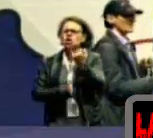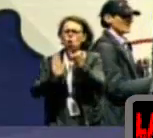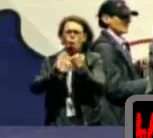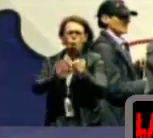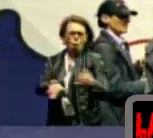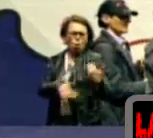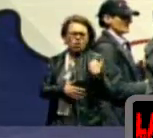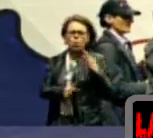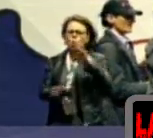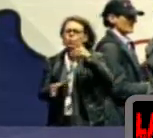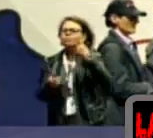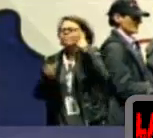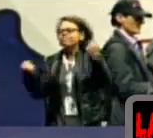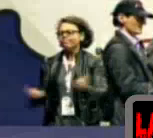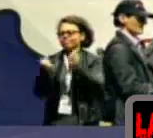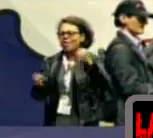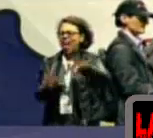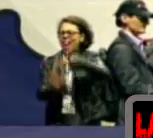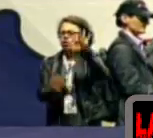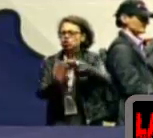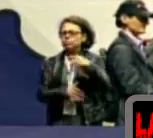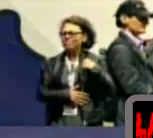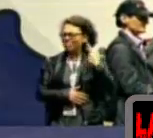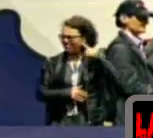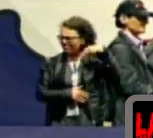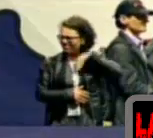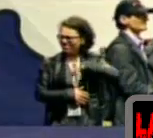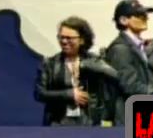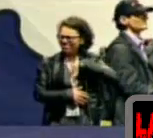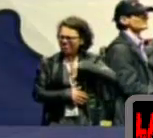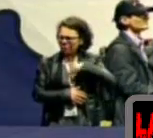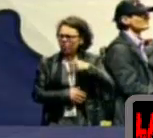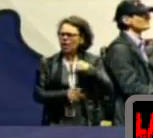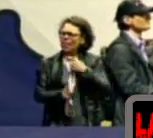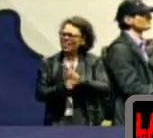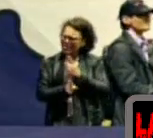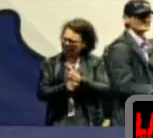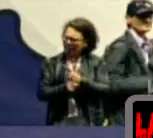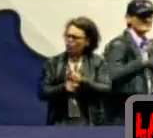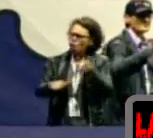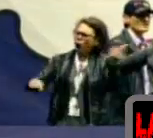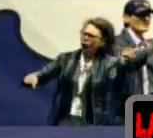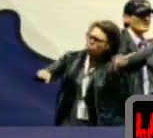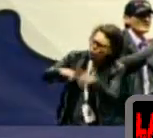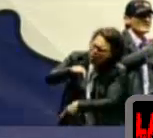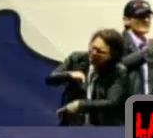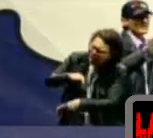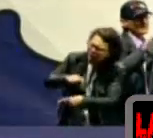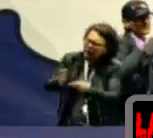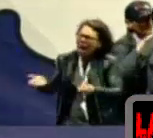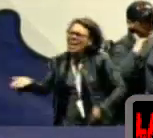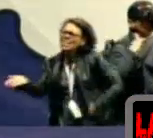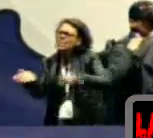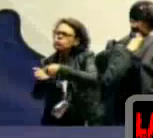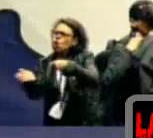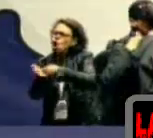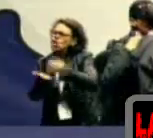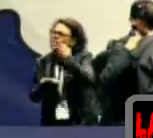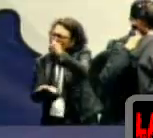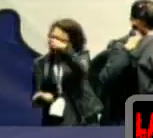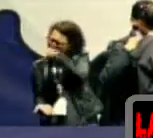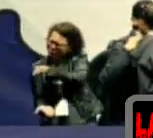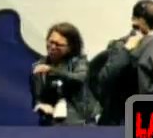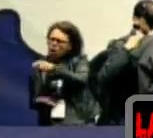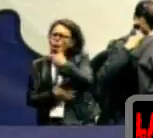il dovere di parlare di abolizione del rimborsi elettorali perché qualcuno ha rotto le palle per anni sull'abolizione dei rimborsi elettorali